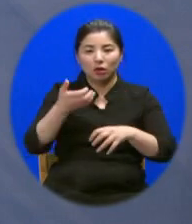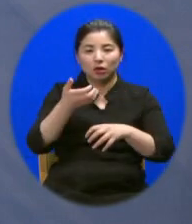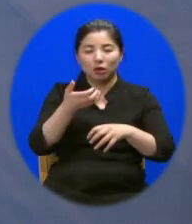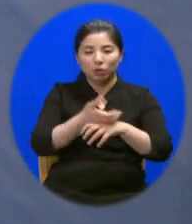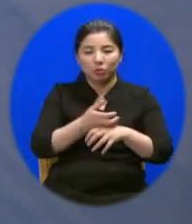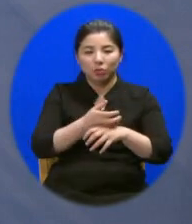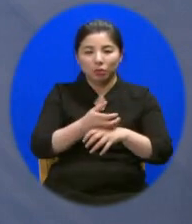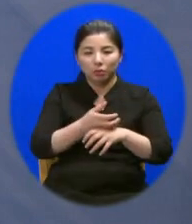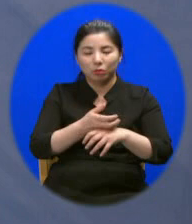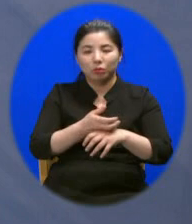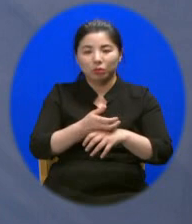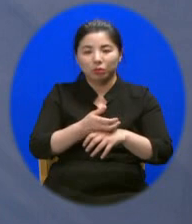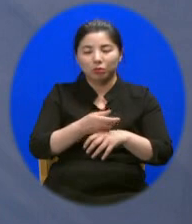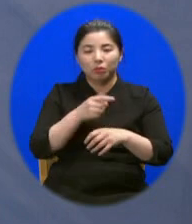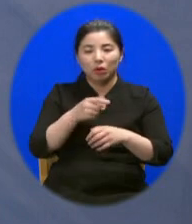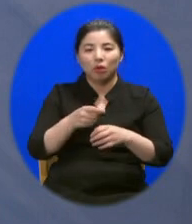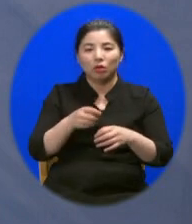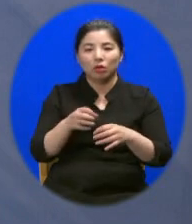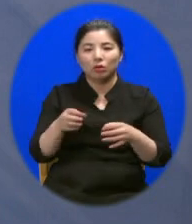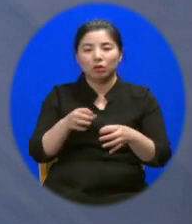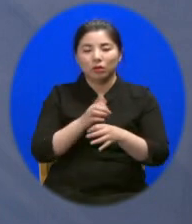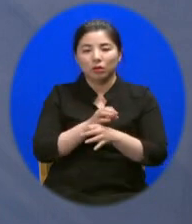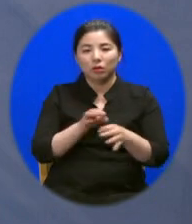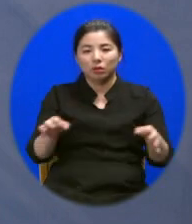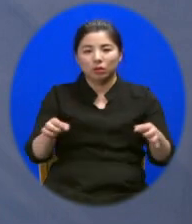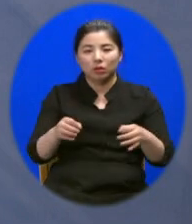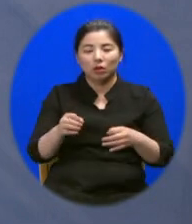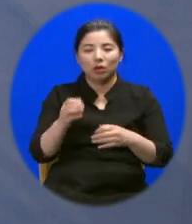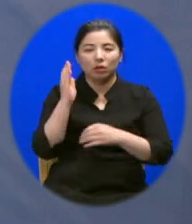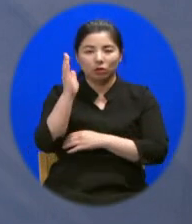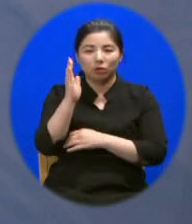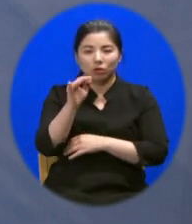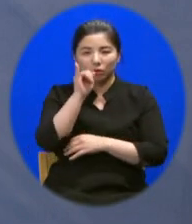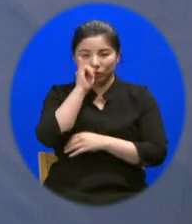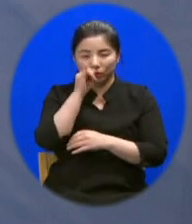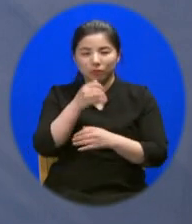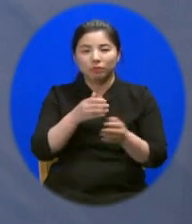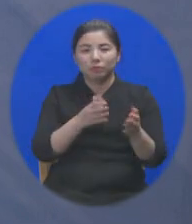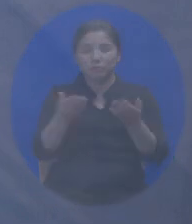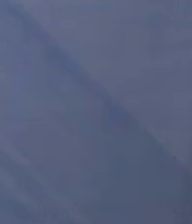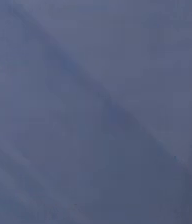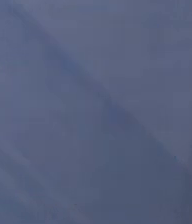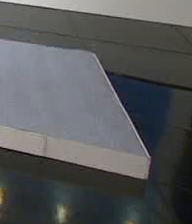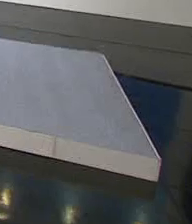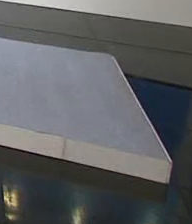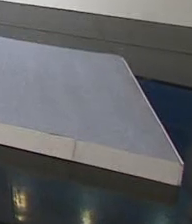장정이 후보의 방송 연설을 시청 하시겠습니다 함께 신 여러분 고맙습니다